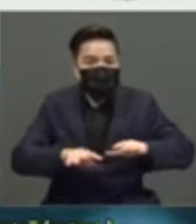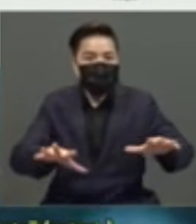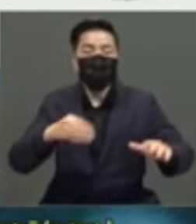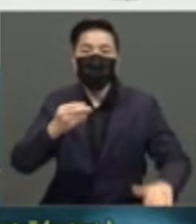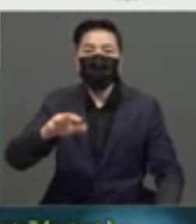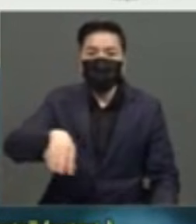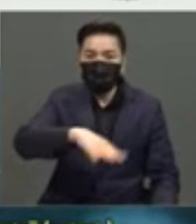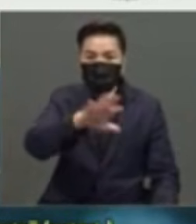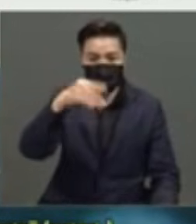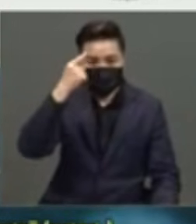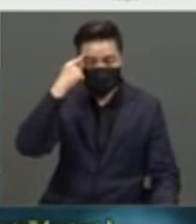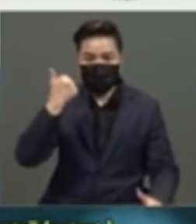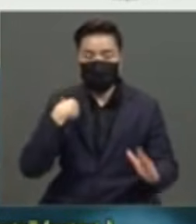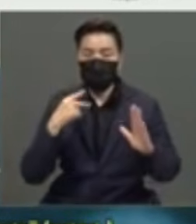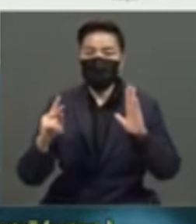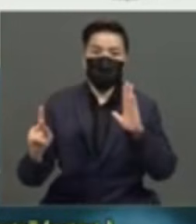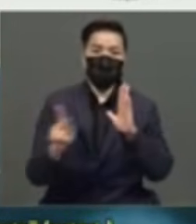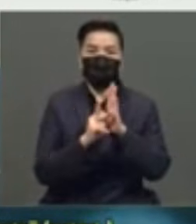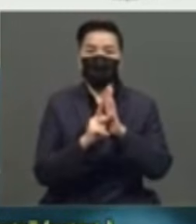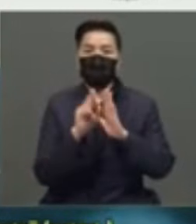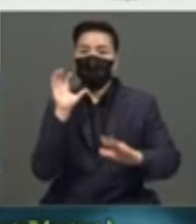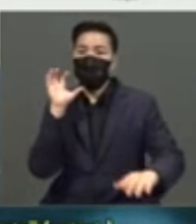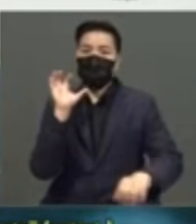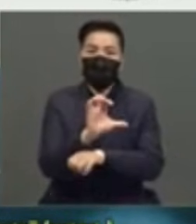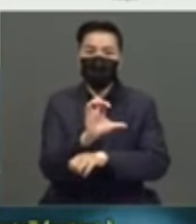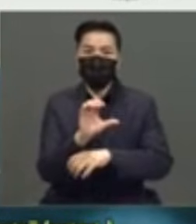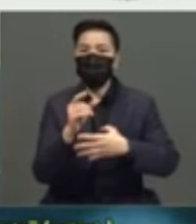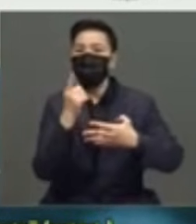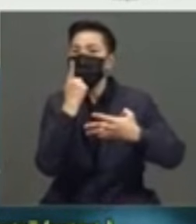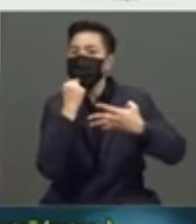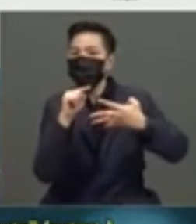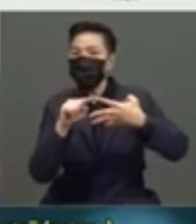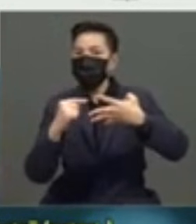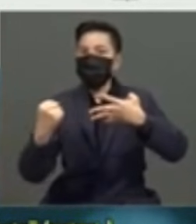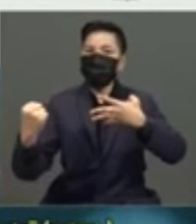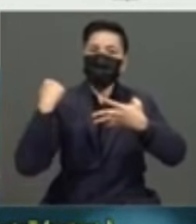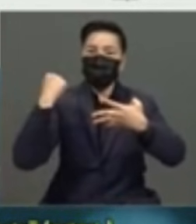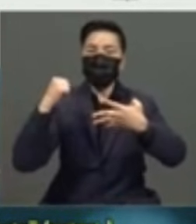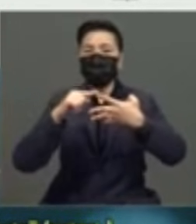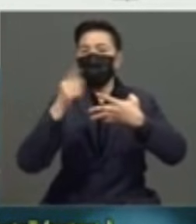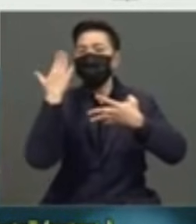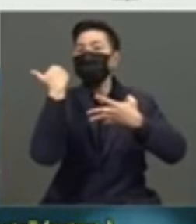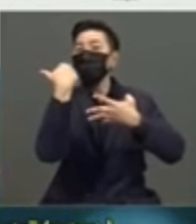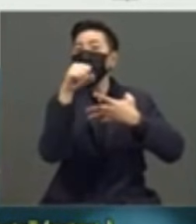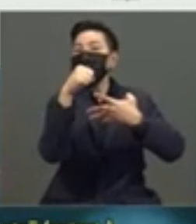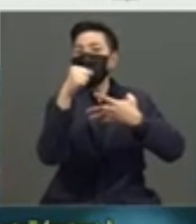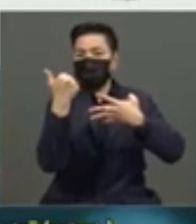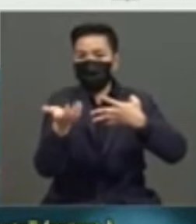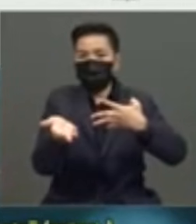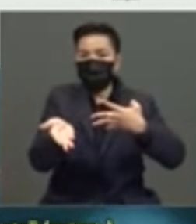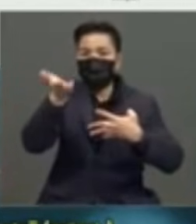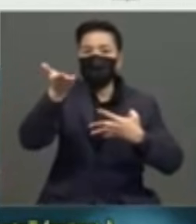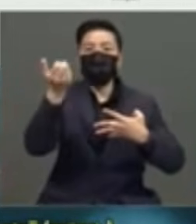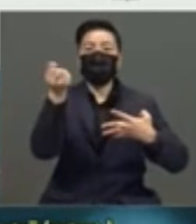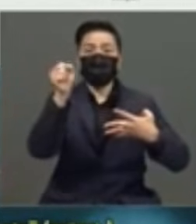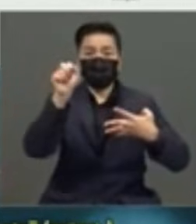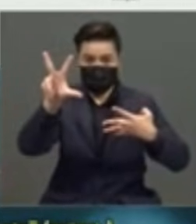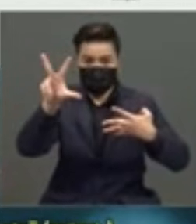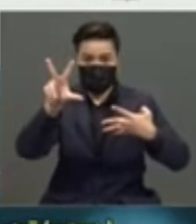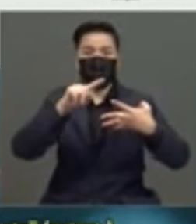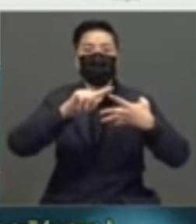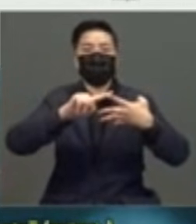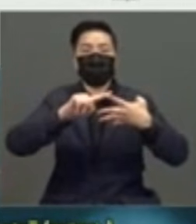มีการประกาศพื้นที่ควบคุมสูงสุดและเข้มงวดเป็น13จังหวัดจาก10จังหวัดนะครับ